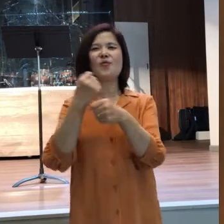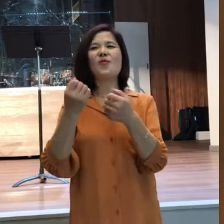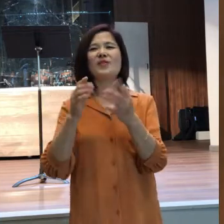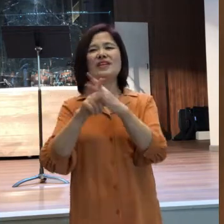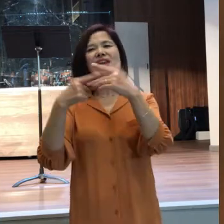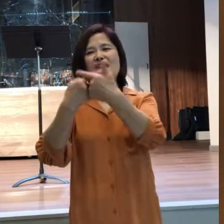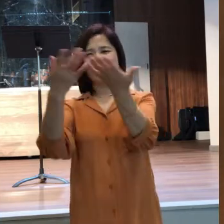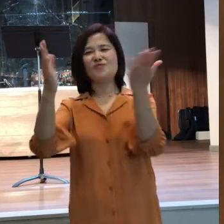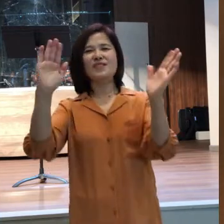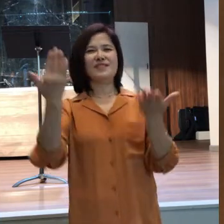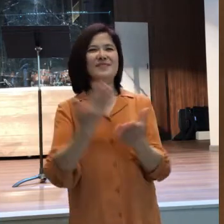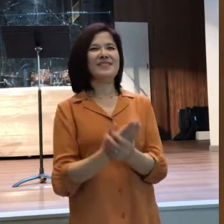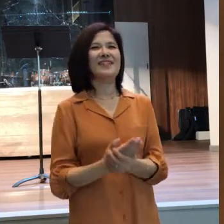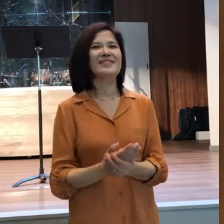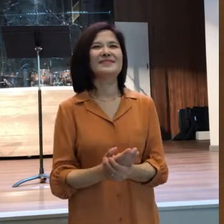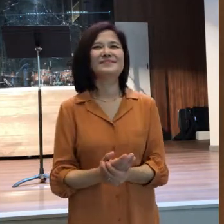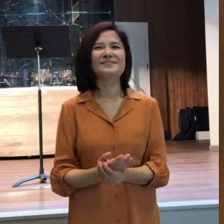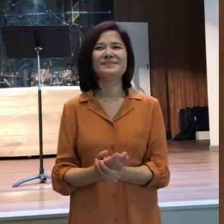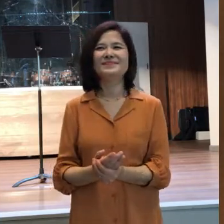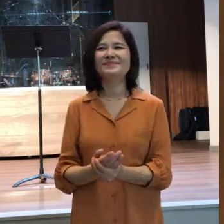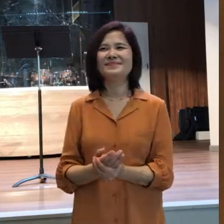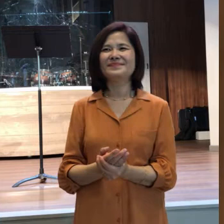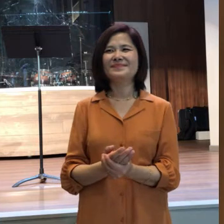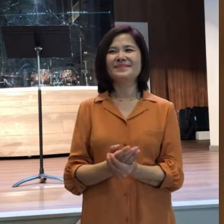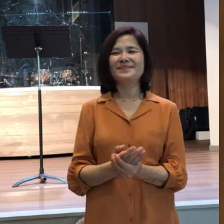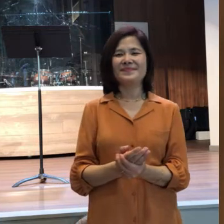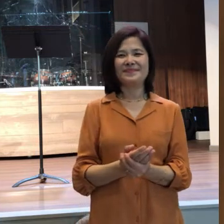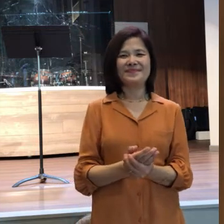왜 그래요? 물 좀 먹으려고.